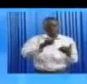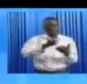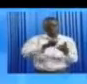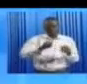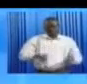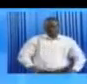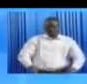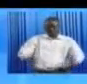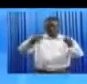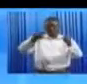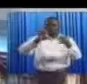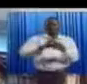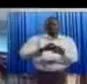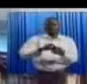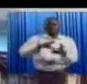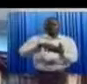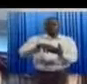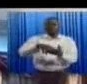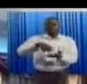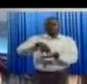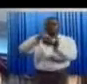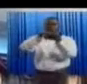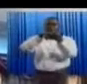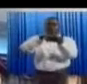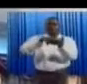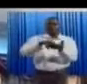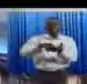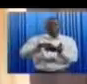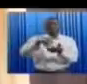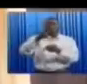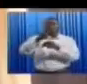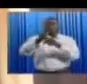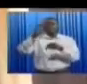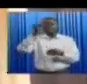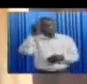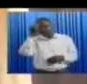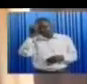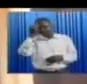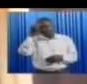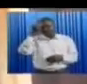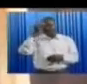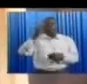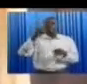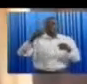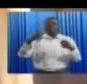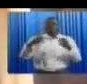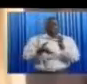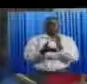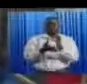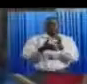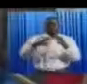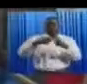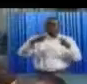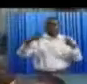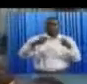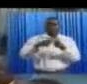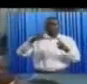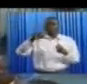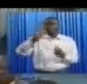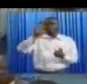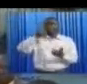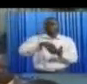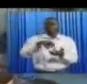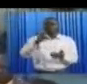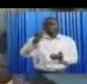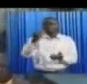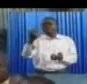Séré. Le ministère de l'Industrie, du Commerce et de l'Artisanat a élaboré un budget programme sur la période